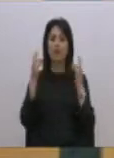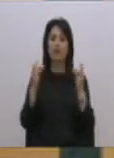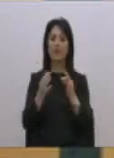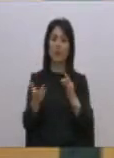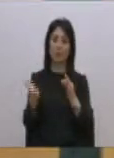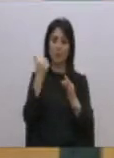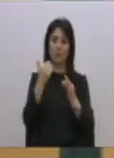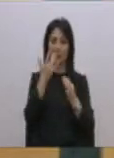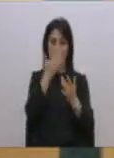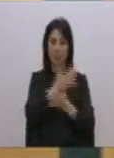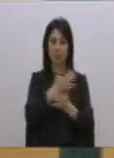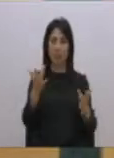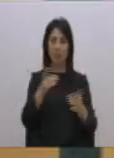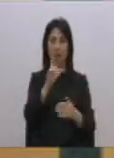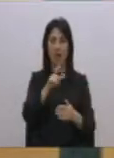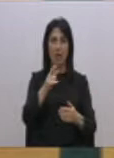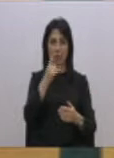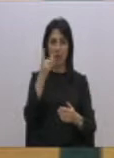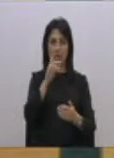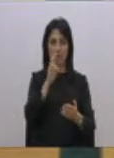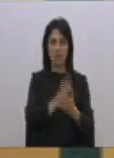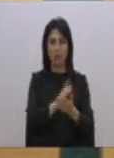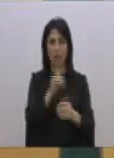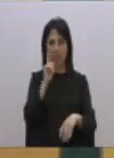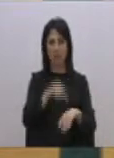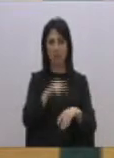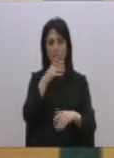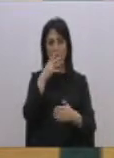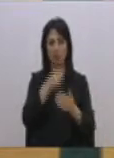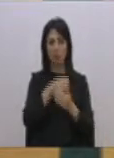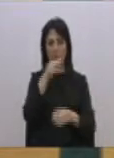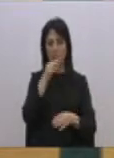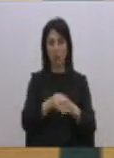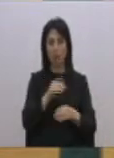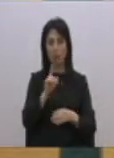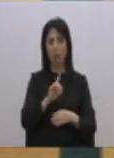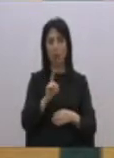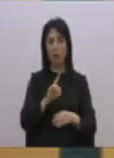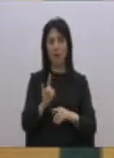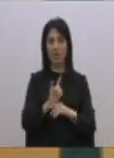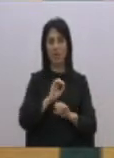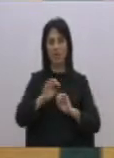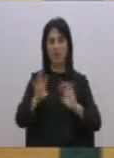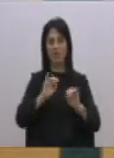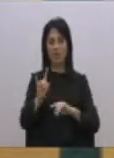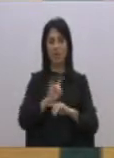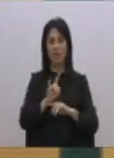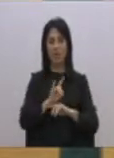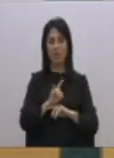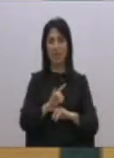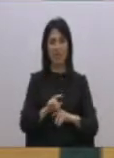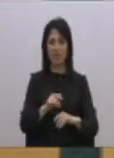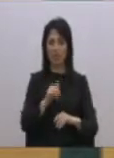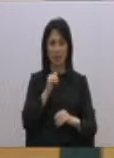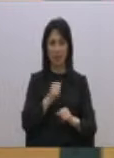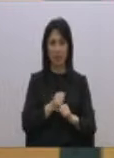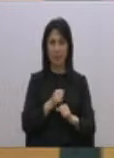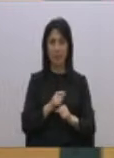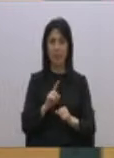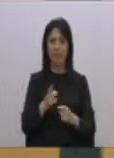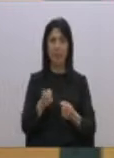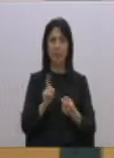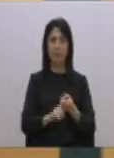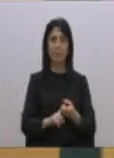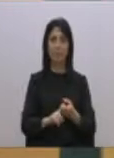გახდეს საჯარო იმისთვის, რომ ამ ადამიანებმა ერთხელ და სამუდამოდ იგრძნონ საკუთარი პასუხისგებლობა, რომ ცილის წამებით და ტყუილით ფონს ვერ გავლენ. და რაც